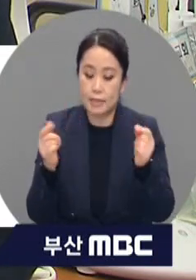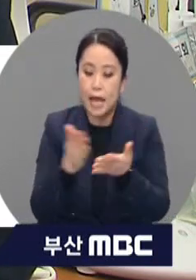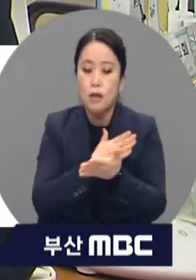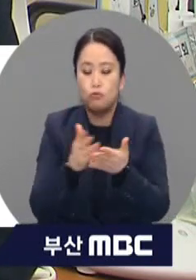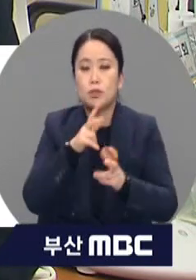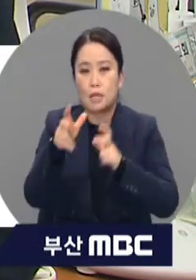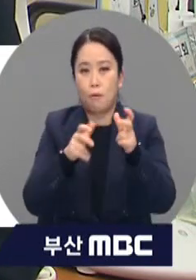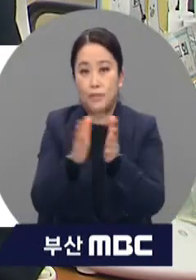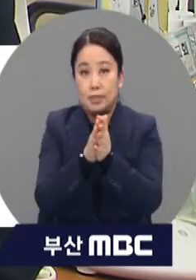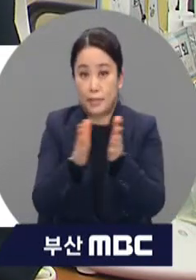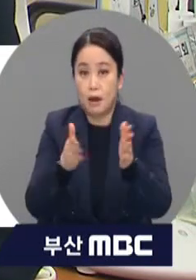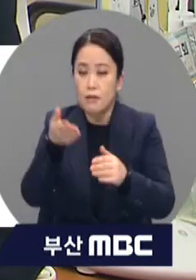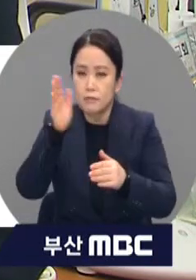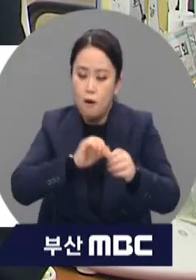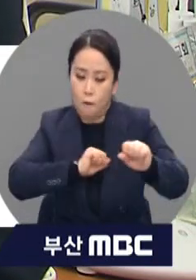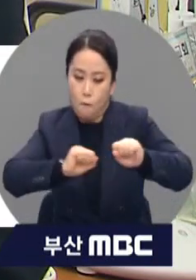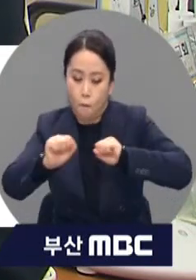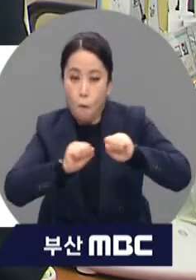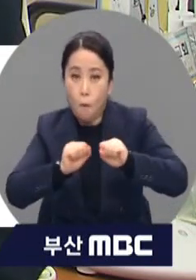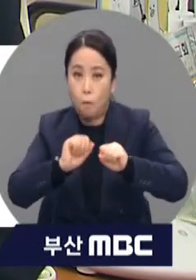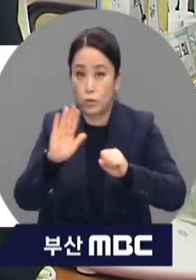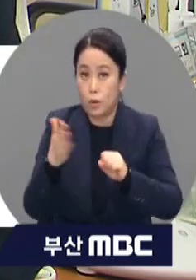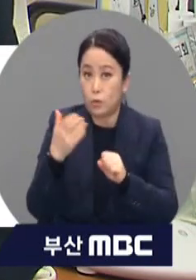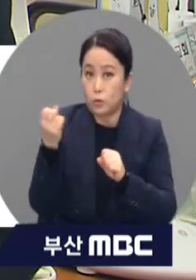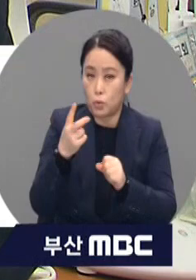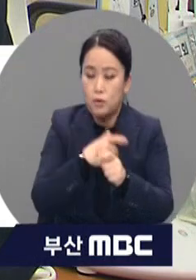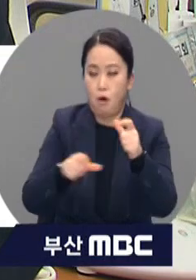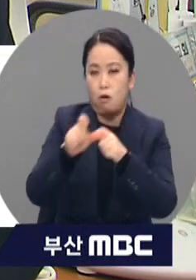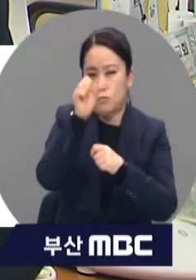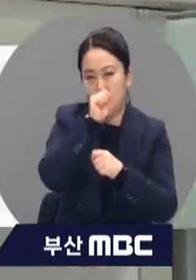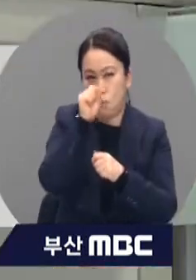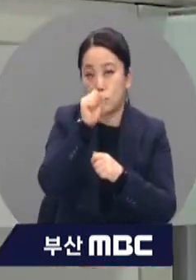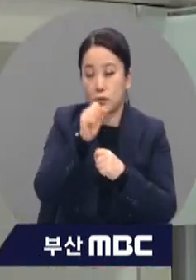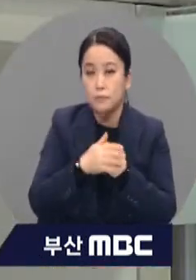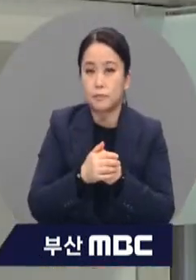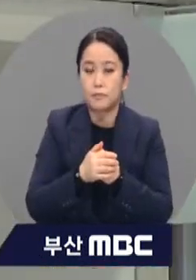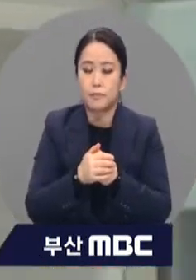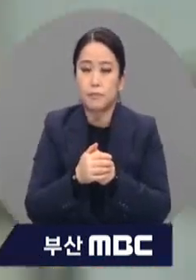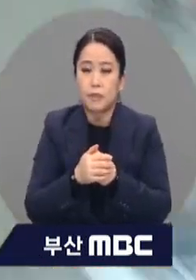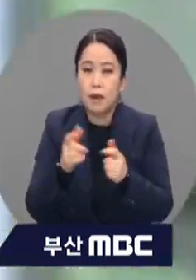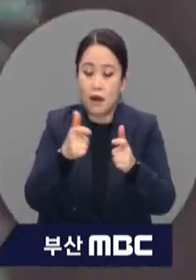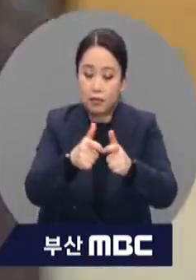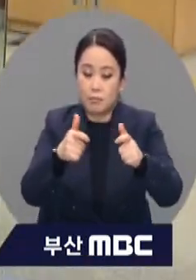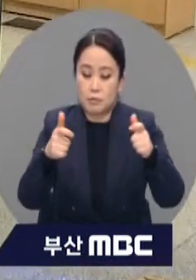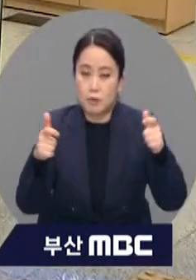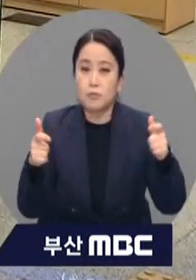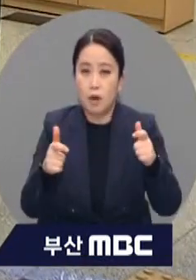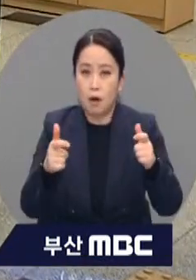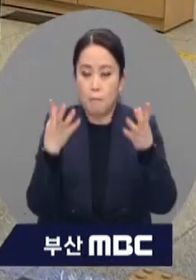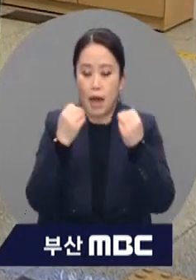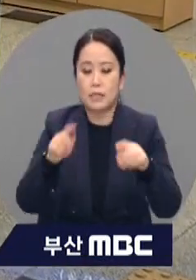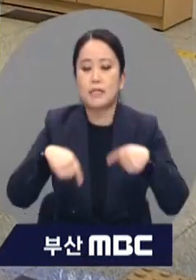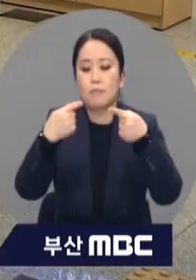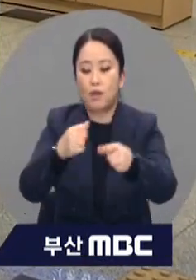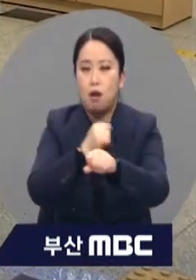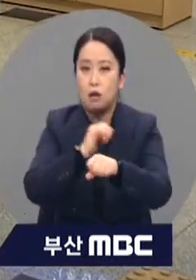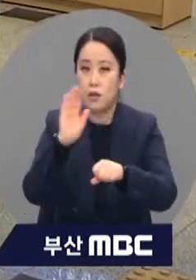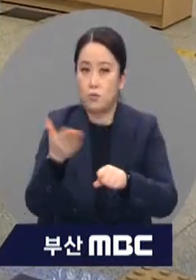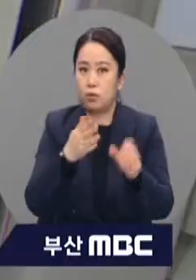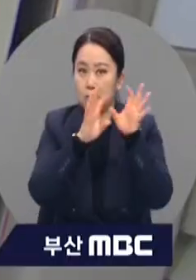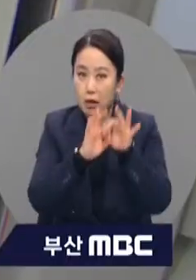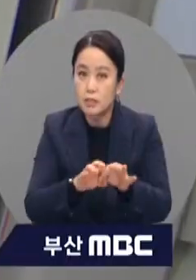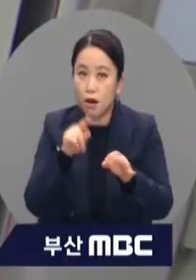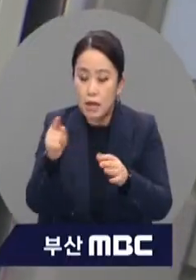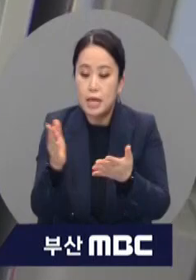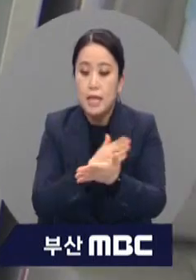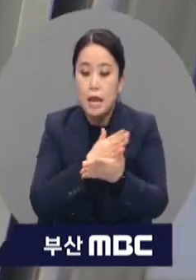했는데 그게 활성화되고 좋은 반응이. 점점 많은 이웃들이 동참하기 시작하면서